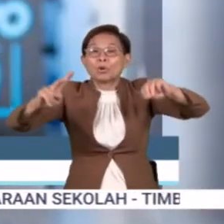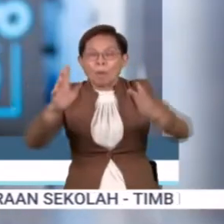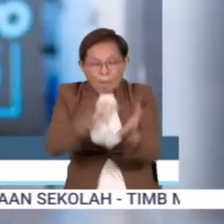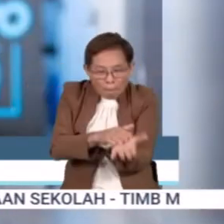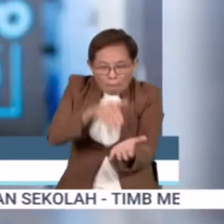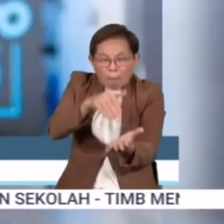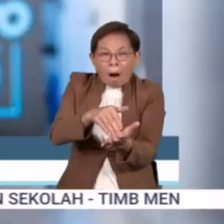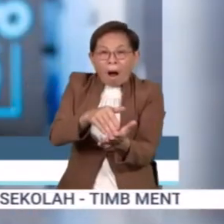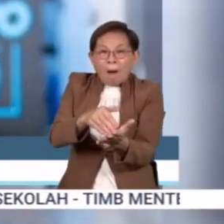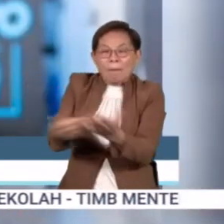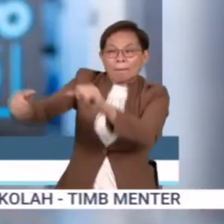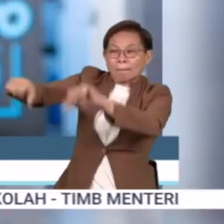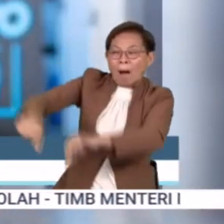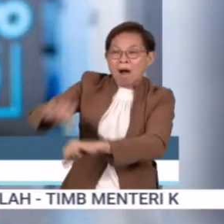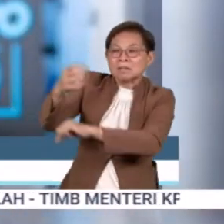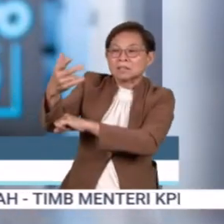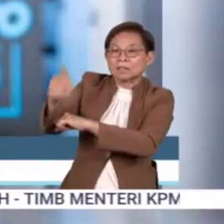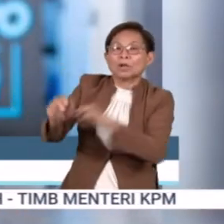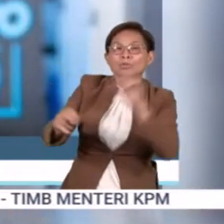menewaskan Sherlyn